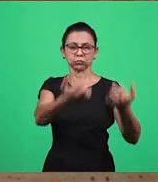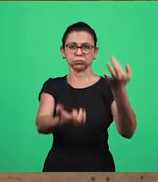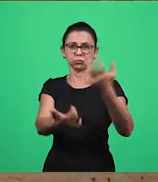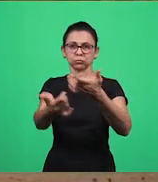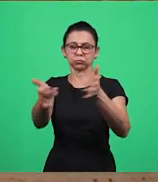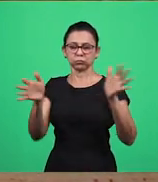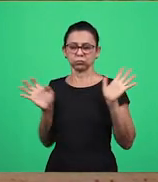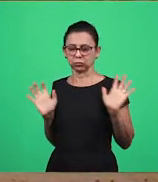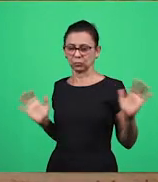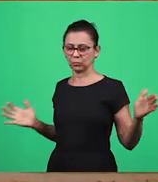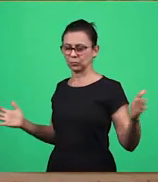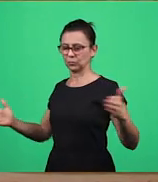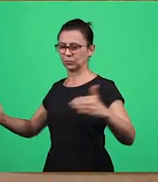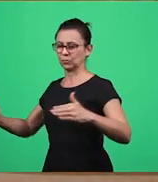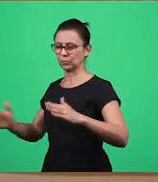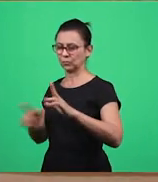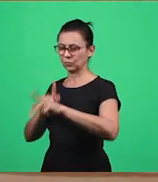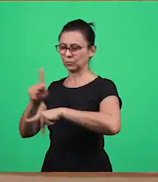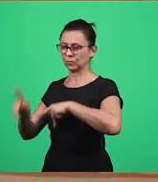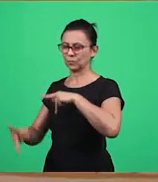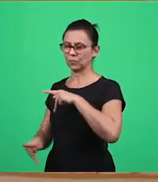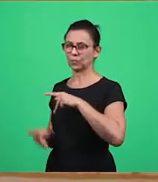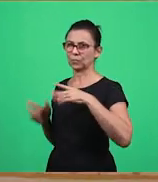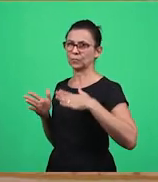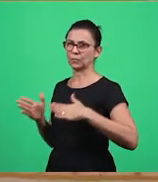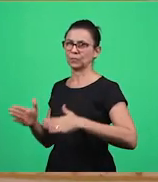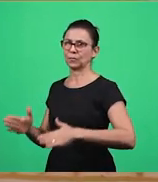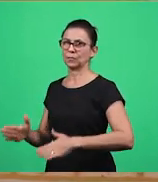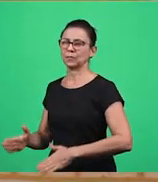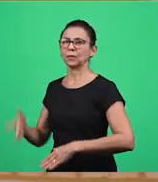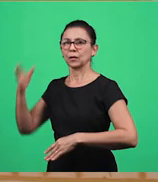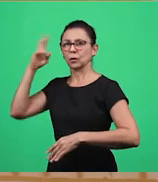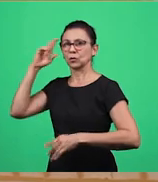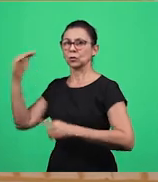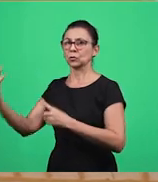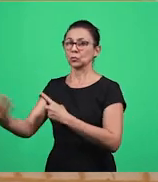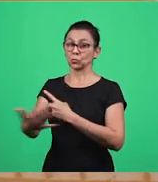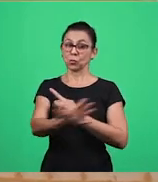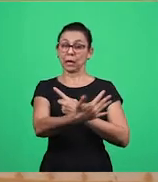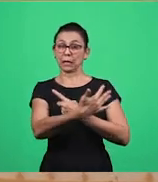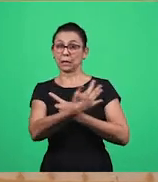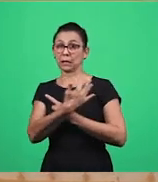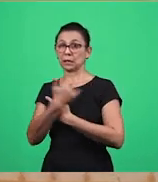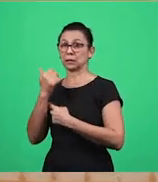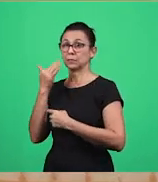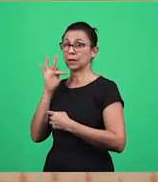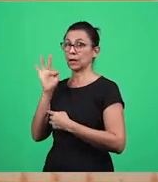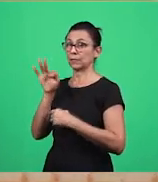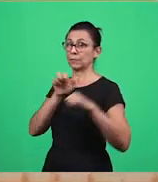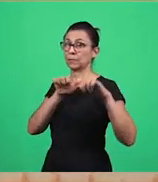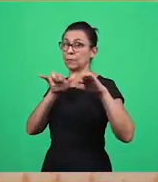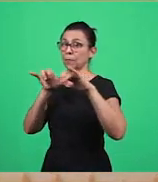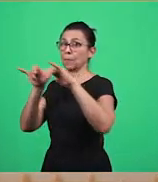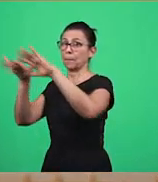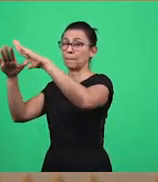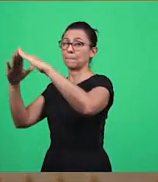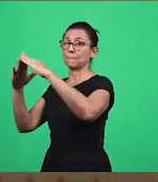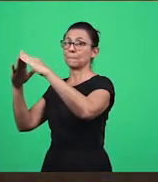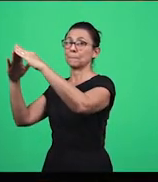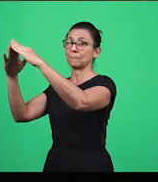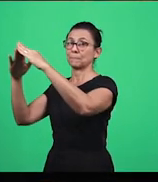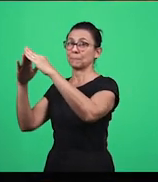и огненная стена вокруг нее. Бог нас хранит, чтобы мы могли жить навсегда с